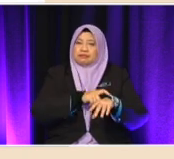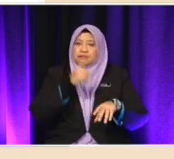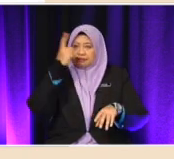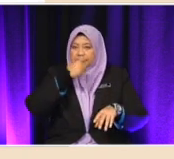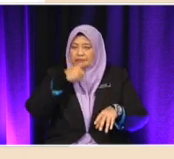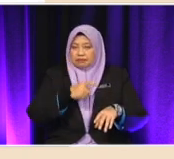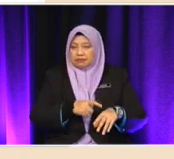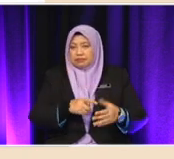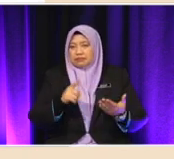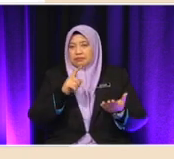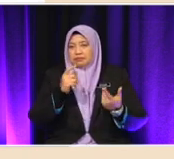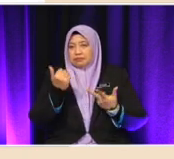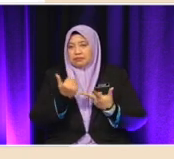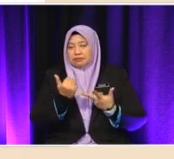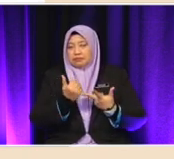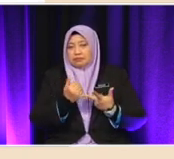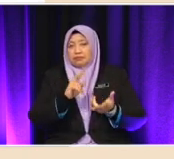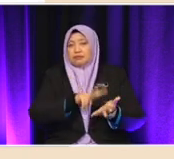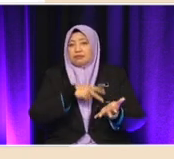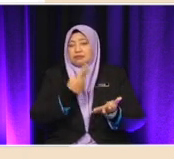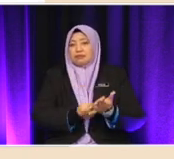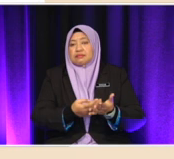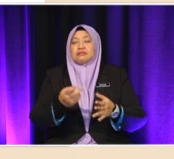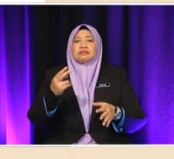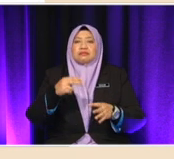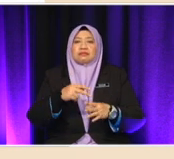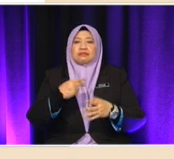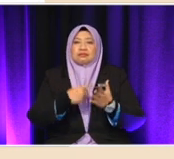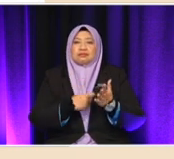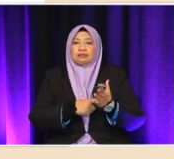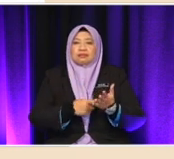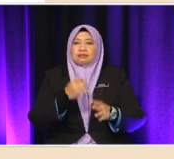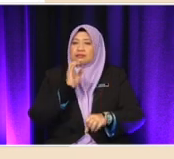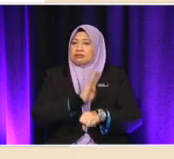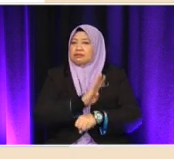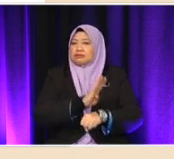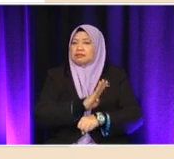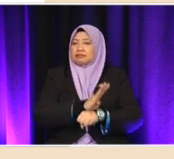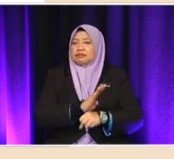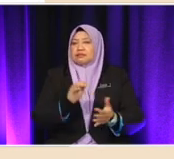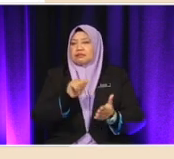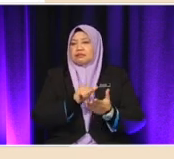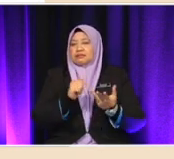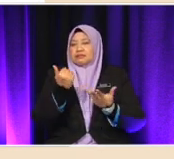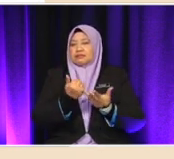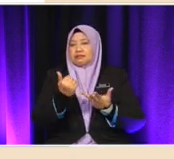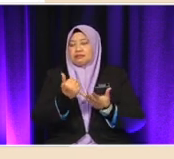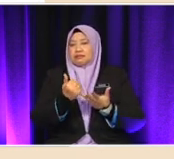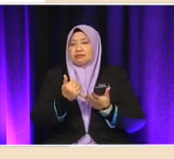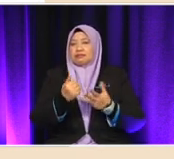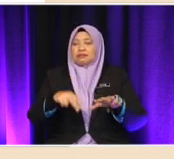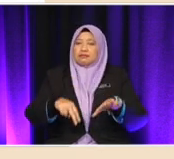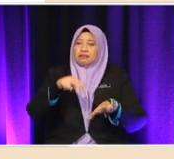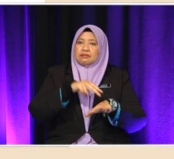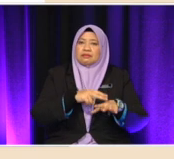besi keliling dan yang keempat kenaikan harga Petruk ketika ada 4 pilihan jawaban ini